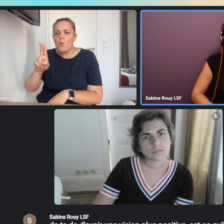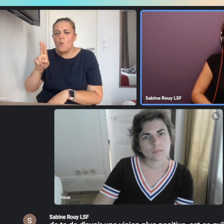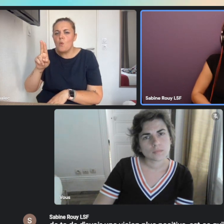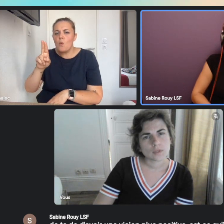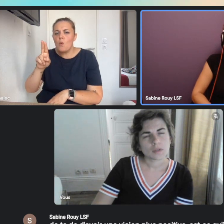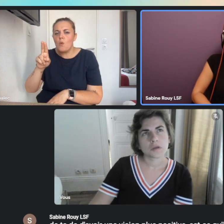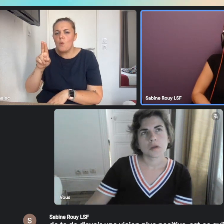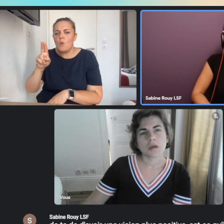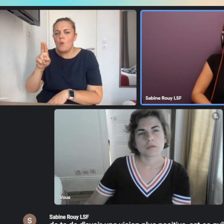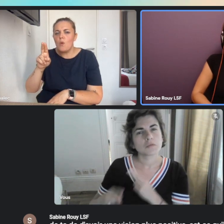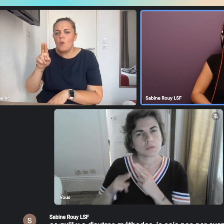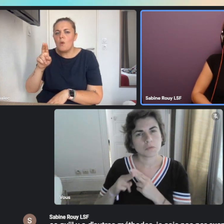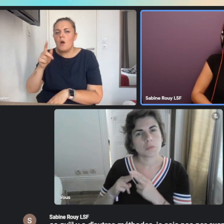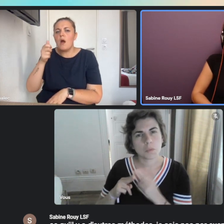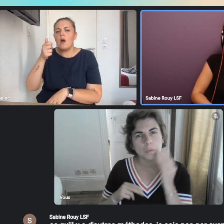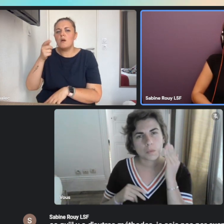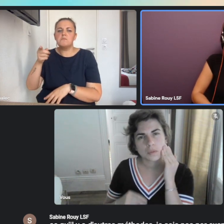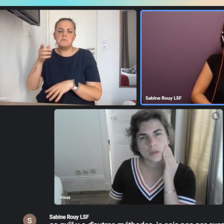Lise Bourdeau.